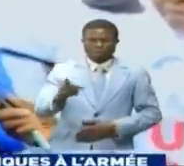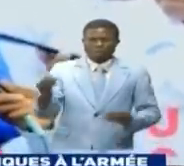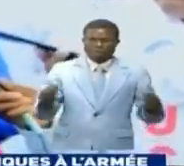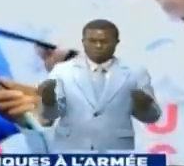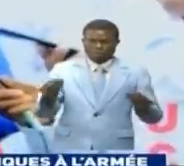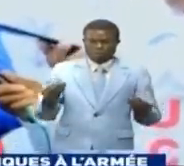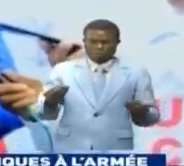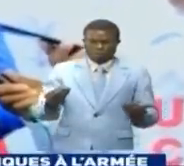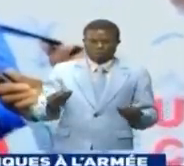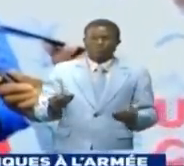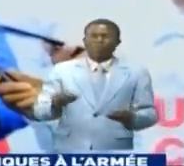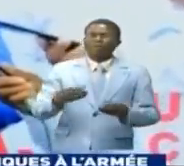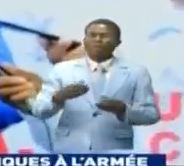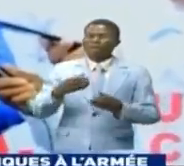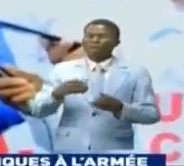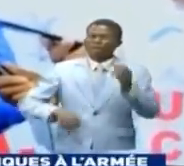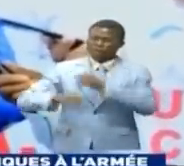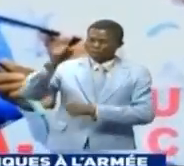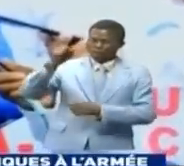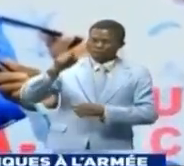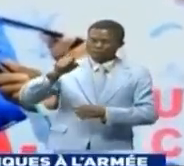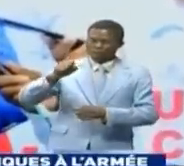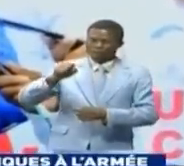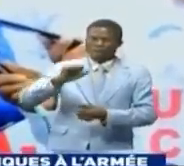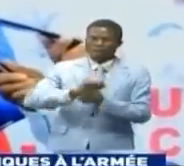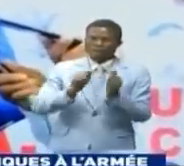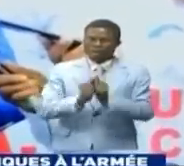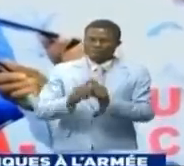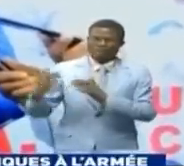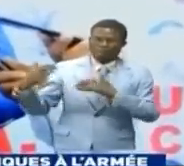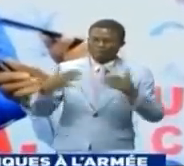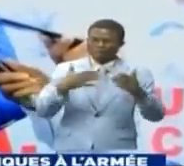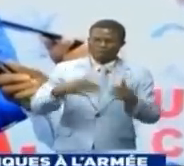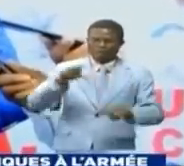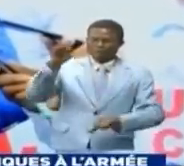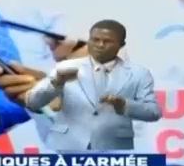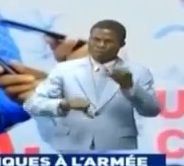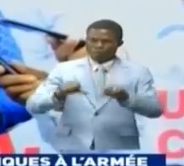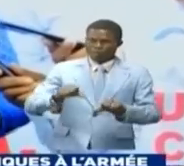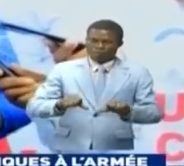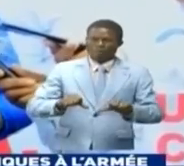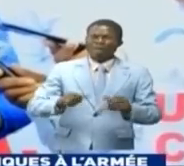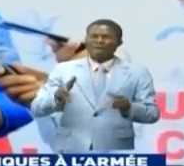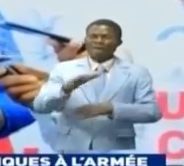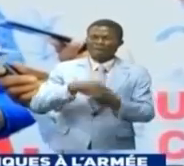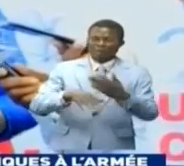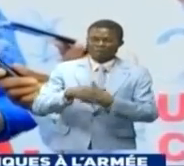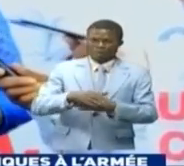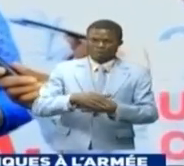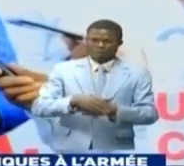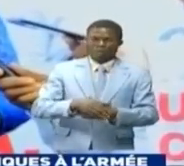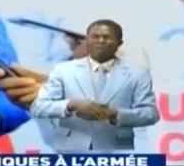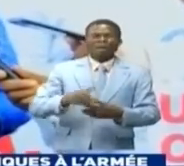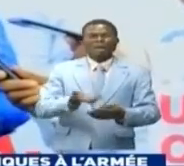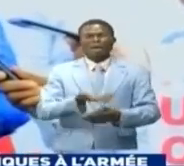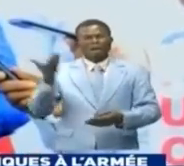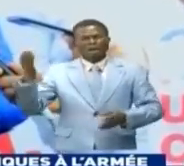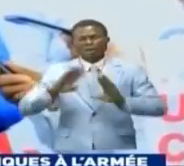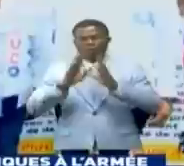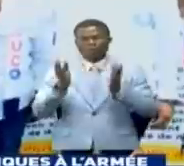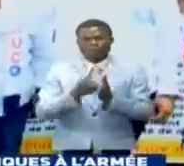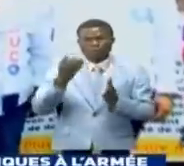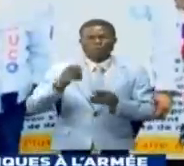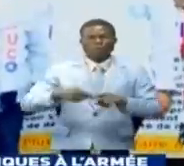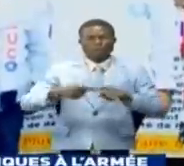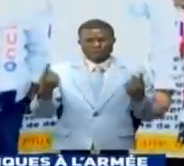de réindiquer définitivement cette agression injuste et barbare, de déboulonner tout traître